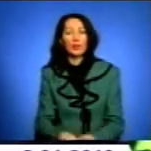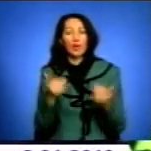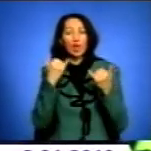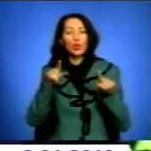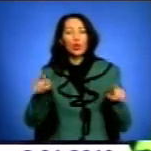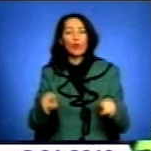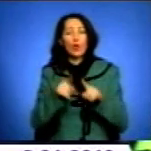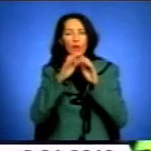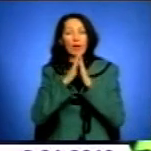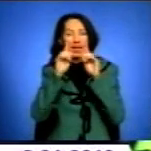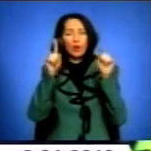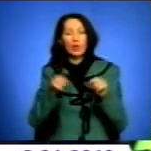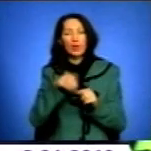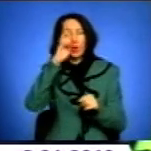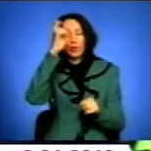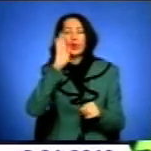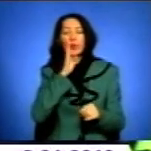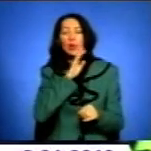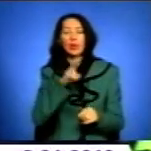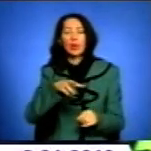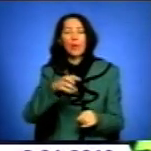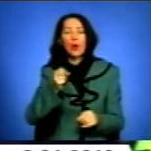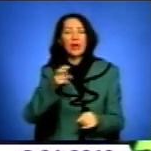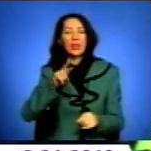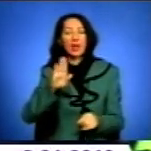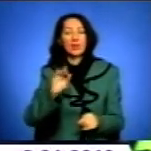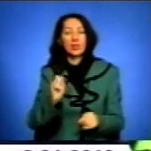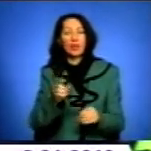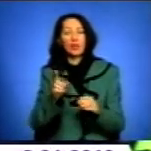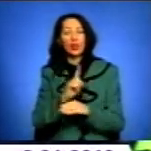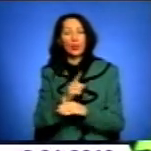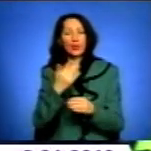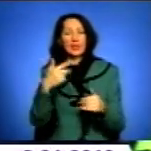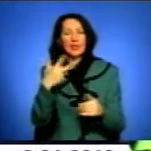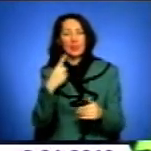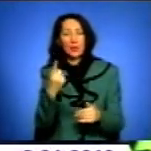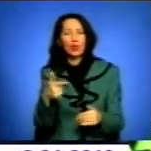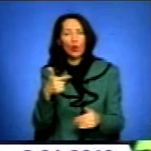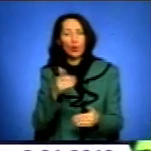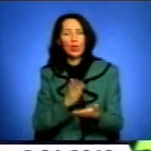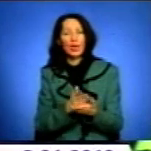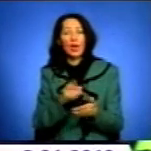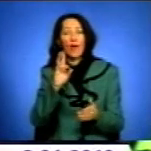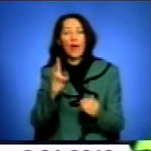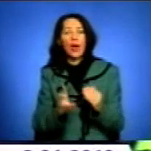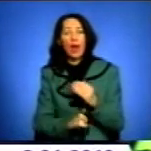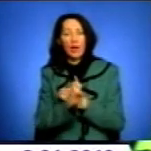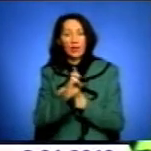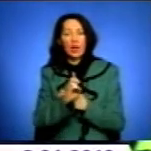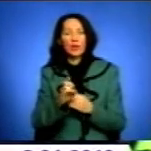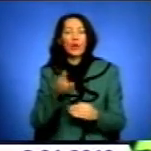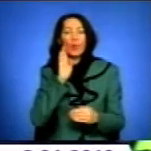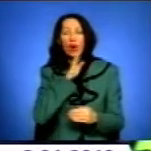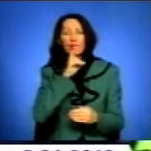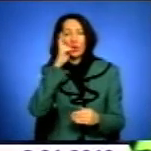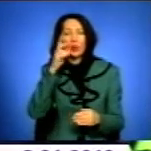Чудотворна ікона Божої Матері Манявська в Тернополі. Вже із 31 грудня вона виставлена у храмі Матері Божої Скоропослушниці, що